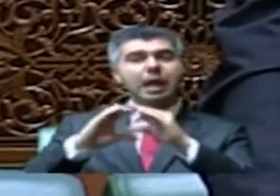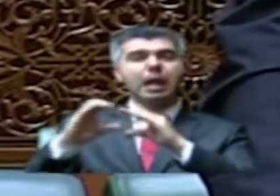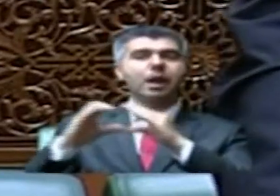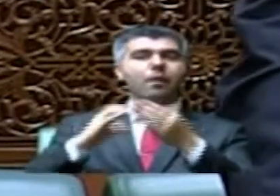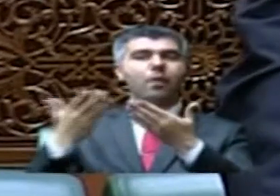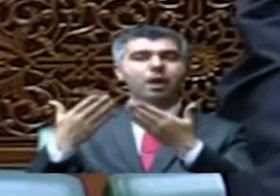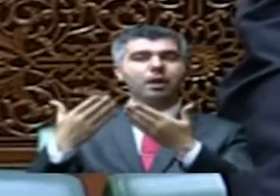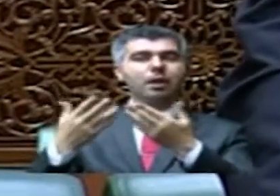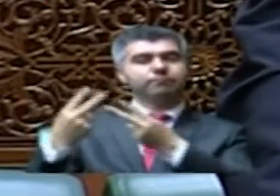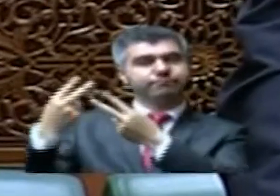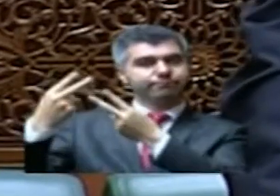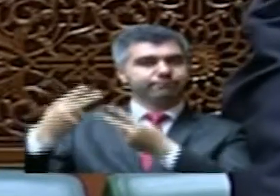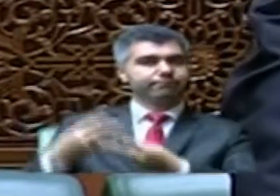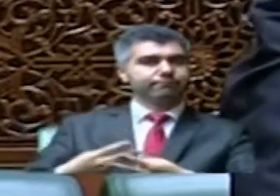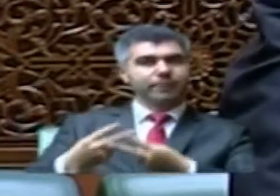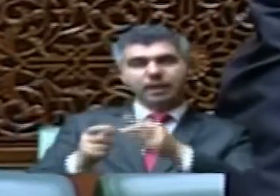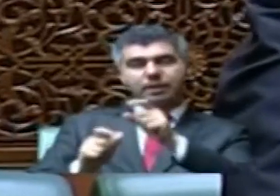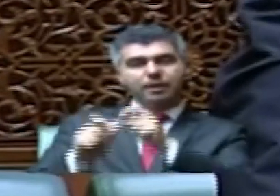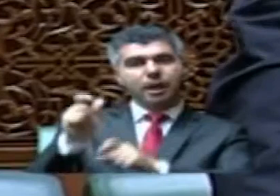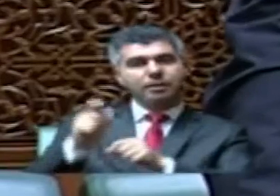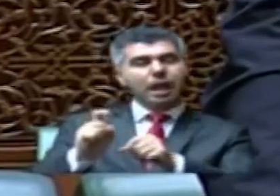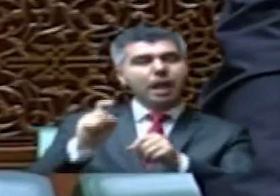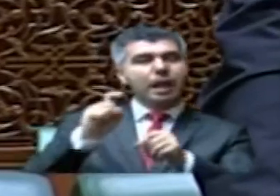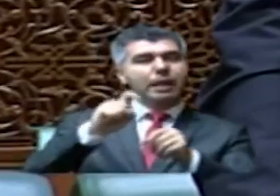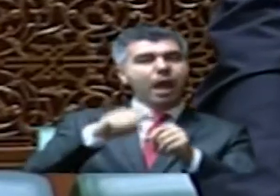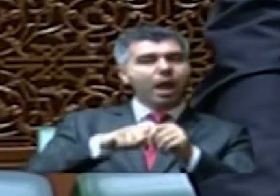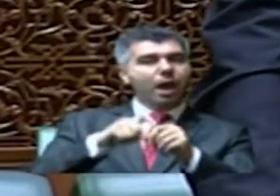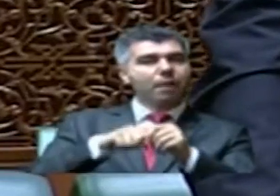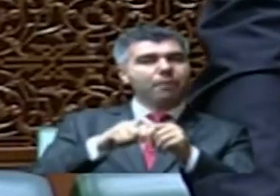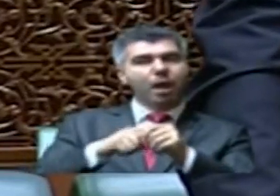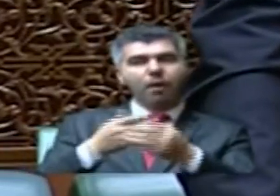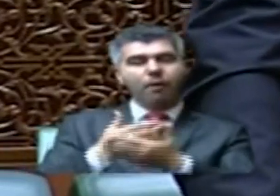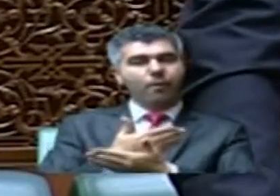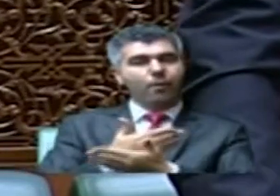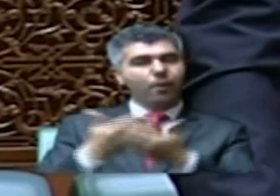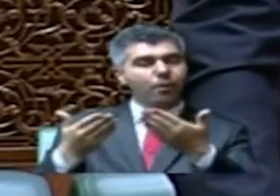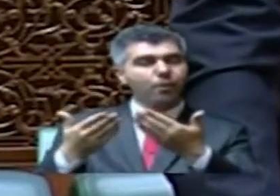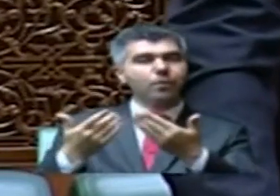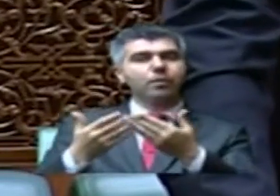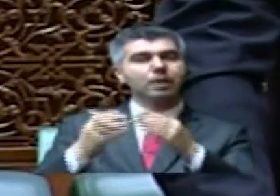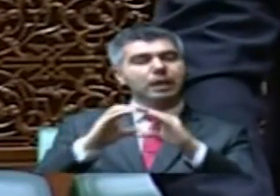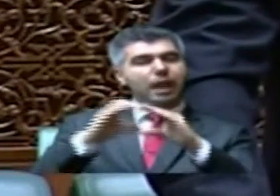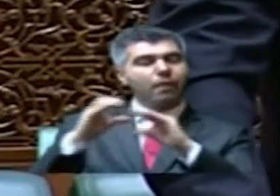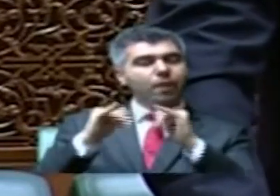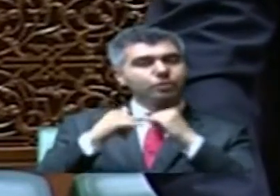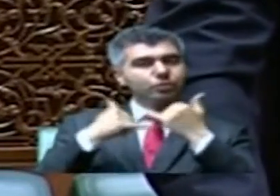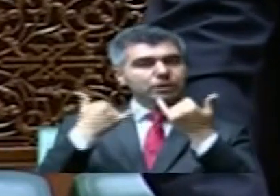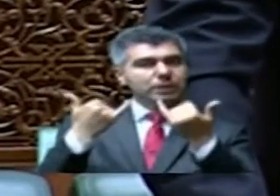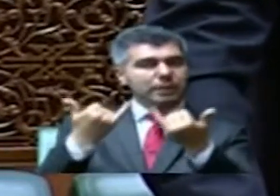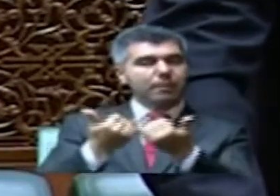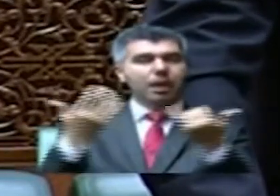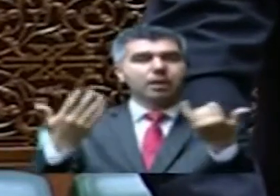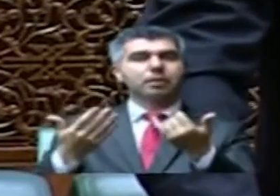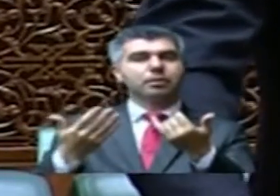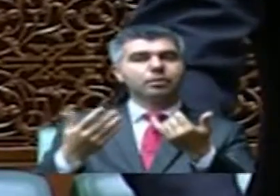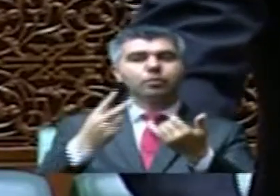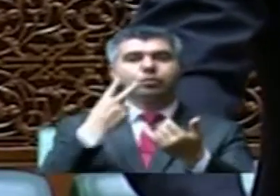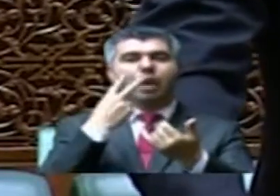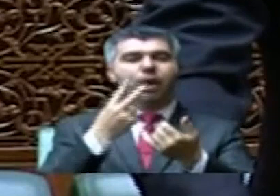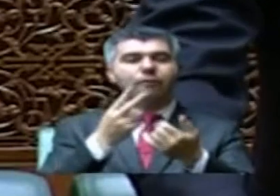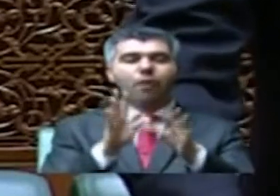المعنيين بالأمر، فتحوا حوار مع النقابات الأكثر تمثيلية في القطاع، تشاوروا معاهم، شوفوا أشنو